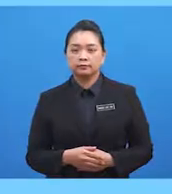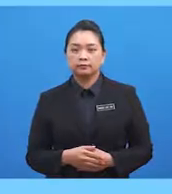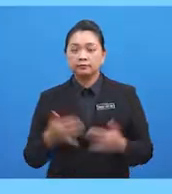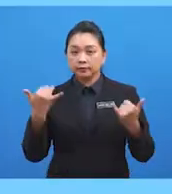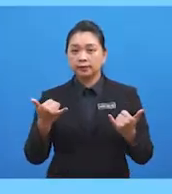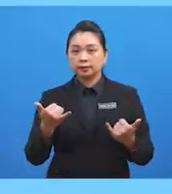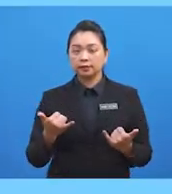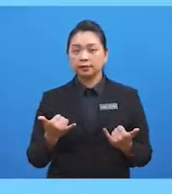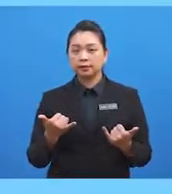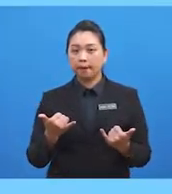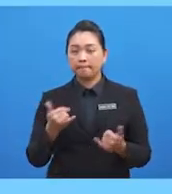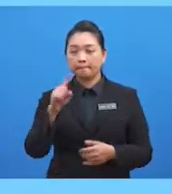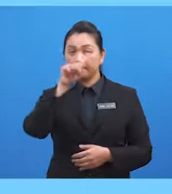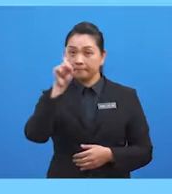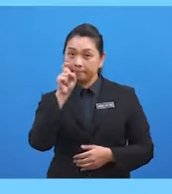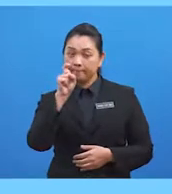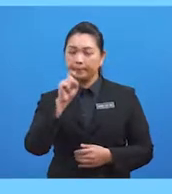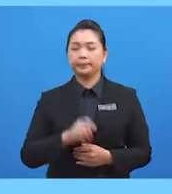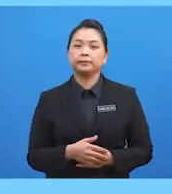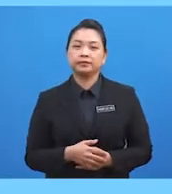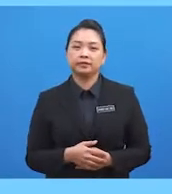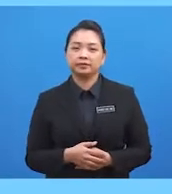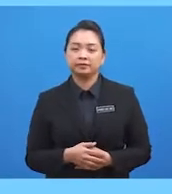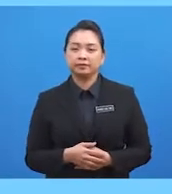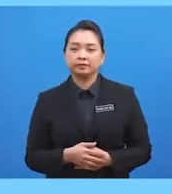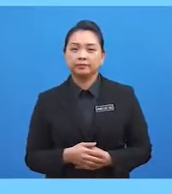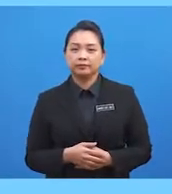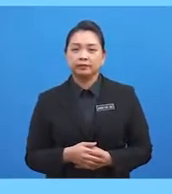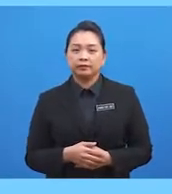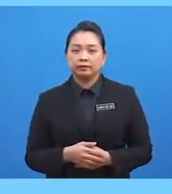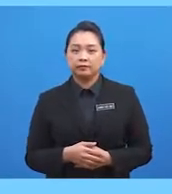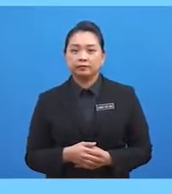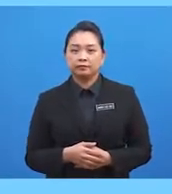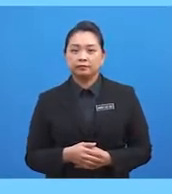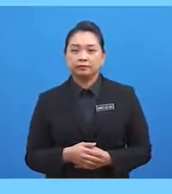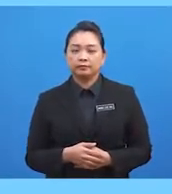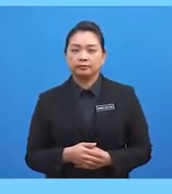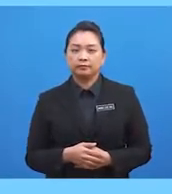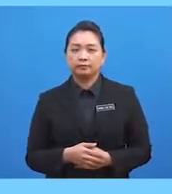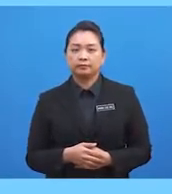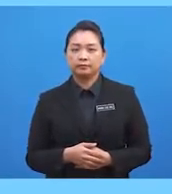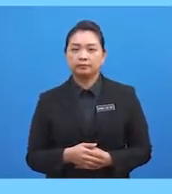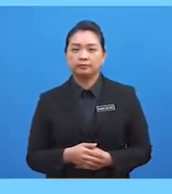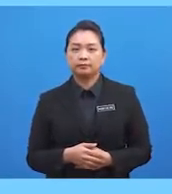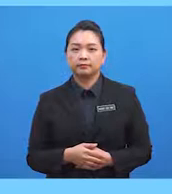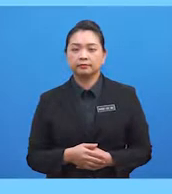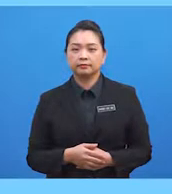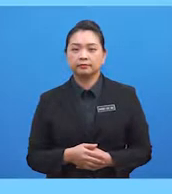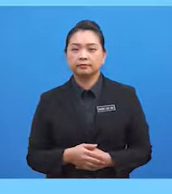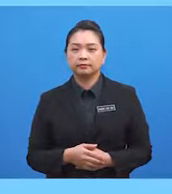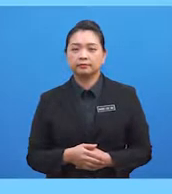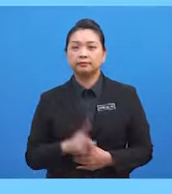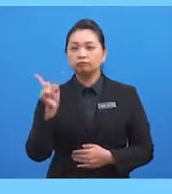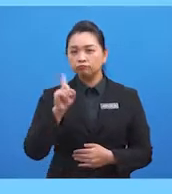Sekarang tibalah masa untuk menguji minda. Kita cuba dengan soalan yang pertama.